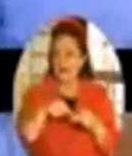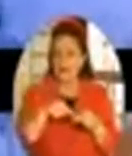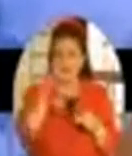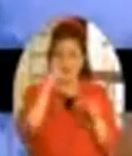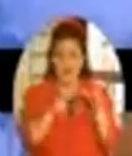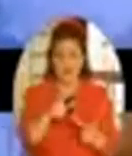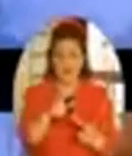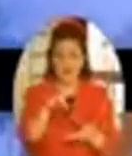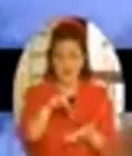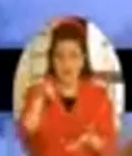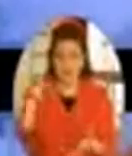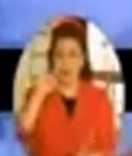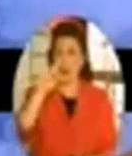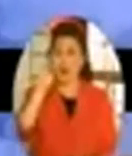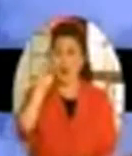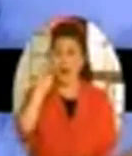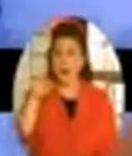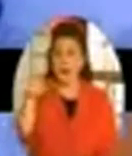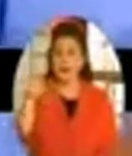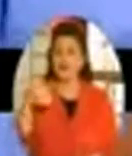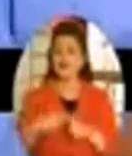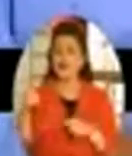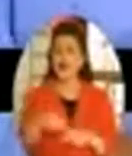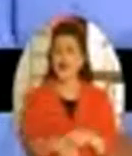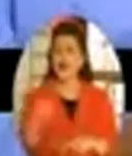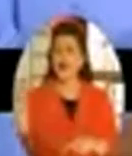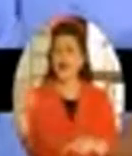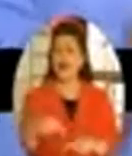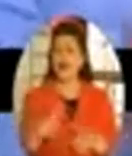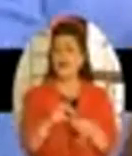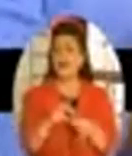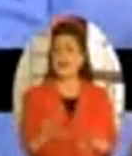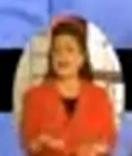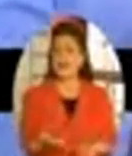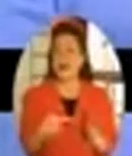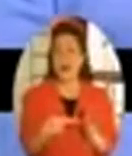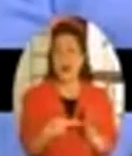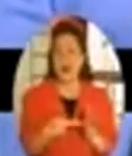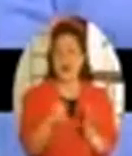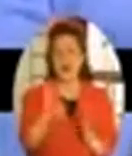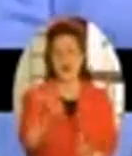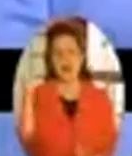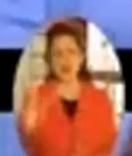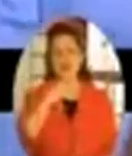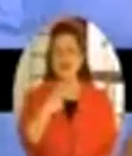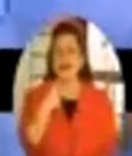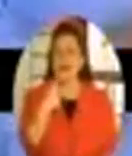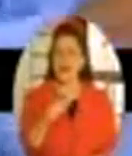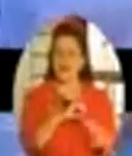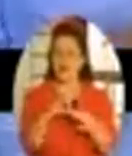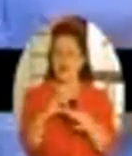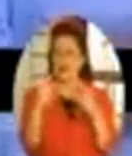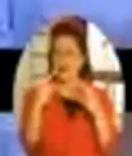הם אותם אנשים, אותם יש להם מקורבים בישראל. ולכן צריך להבין את הדבר. אבל, דניה, וכאן אני חייב לומר משפט אחד חשוב